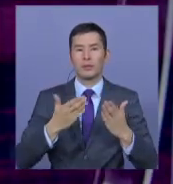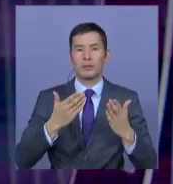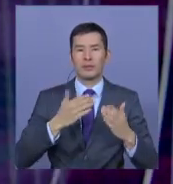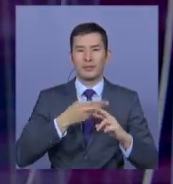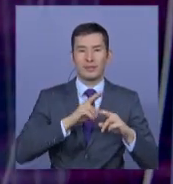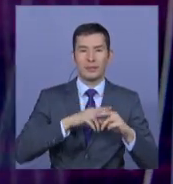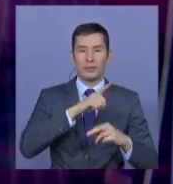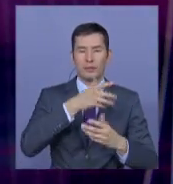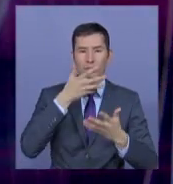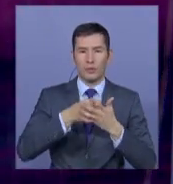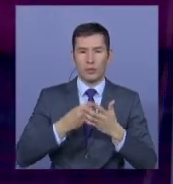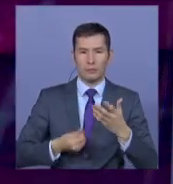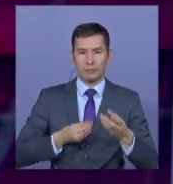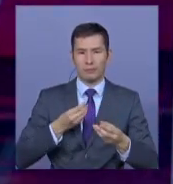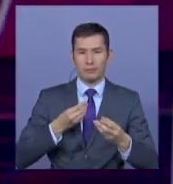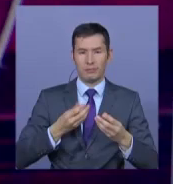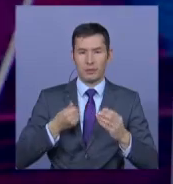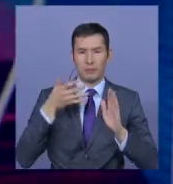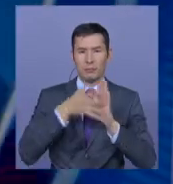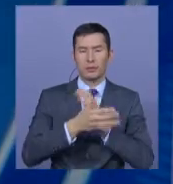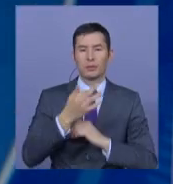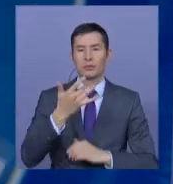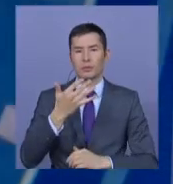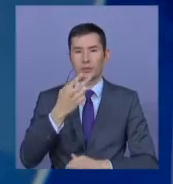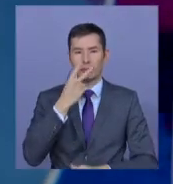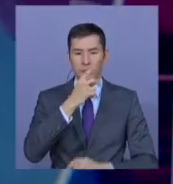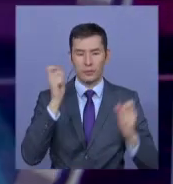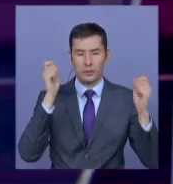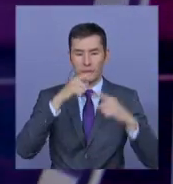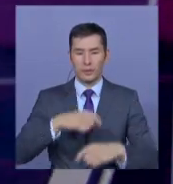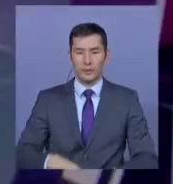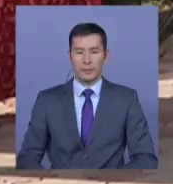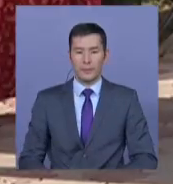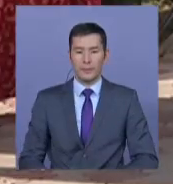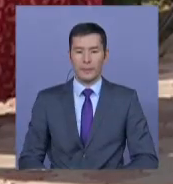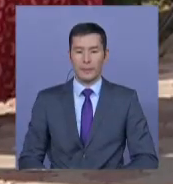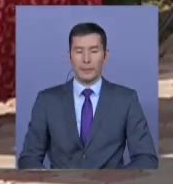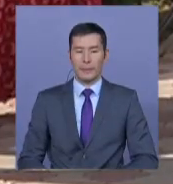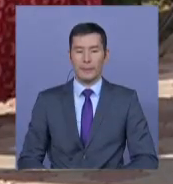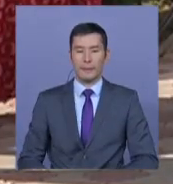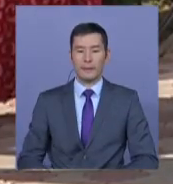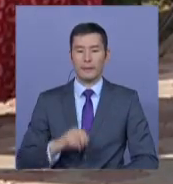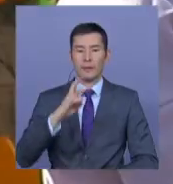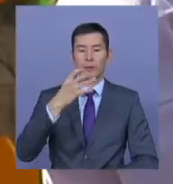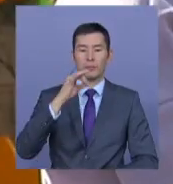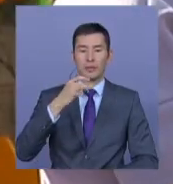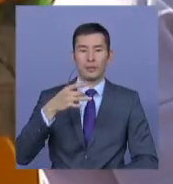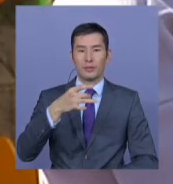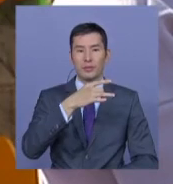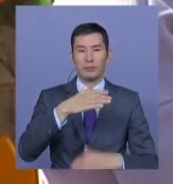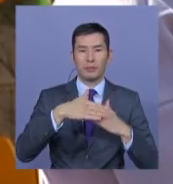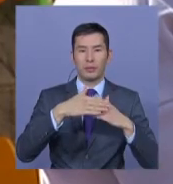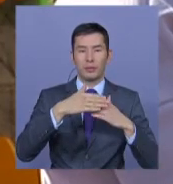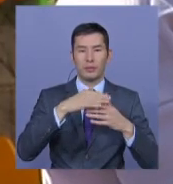жеке қалтасынан қанша инвестиция құйған? Толығырақ тілші жалғастырады. Бұл жыл басынан бері Наурызбай ауданында ашылған